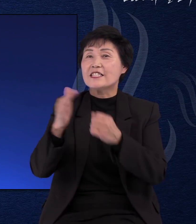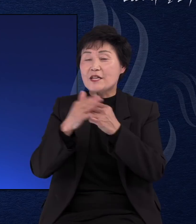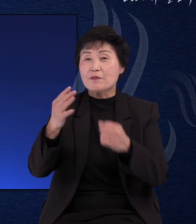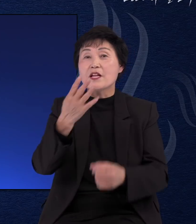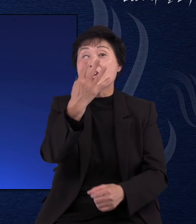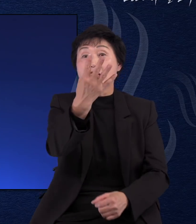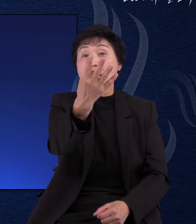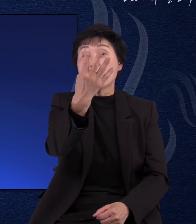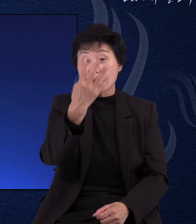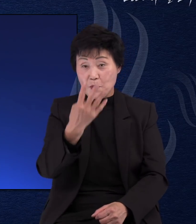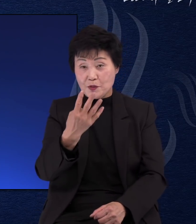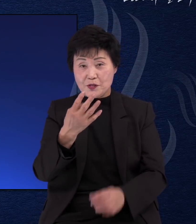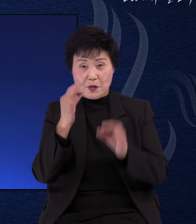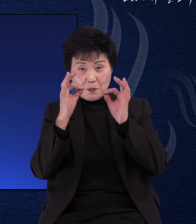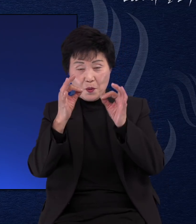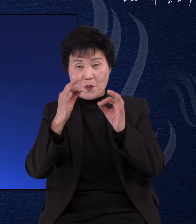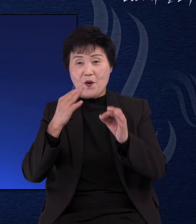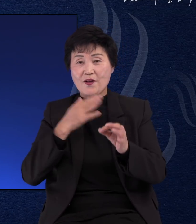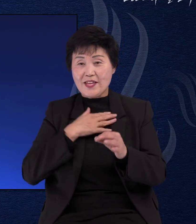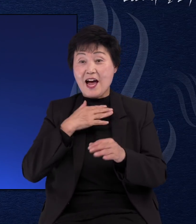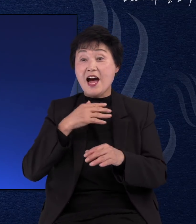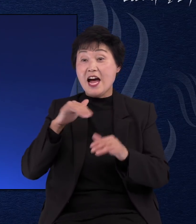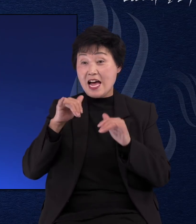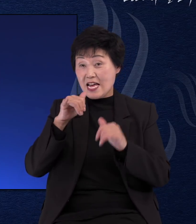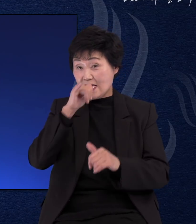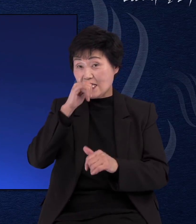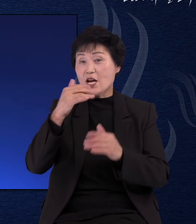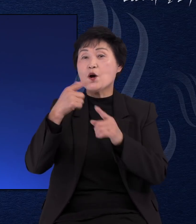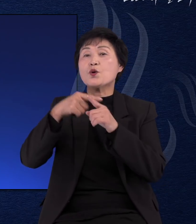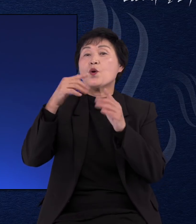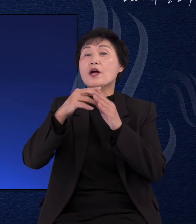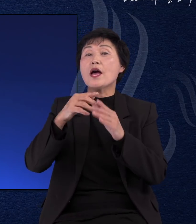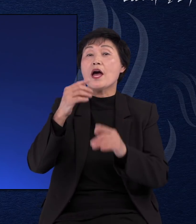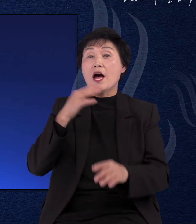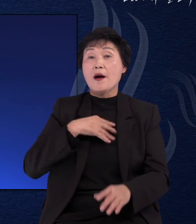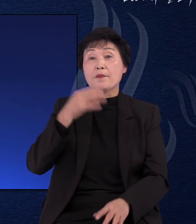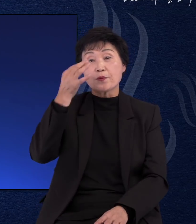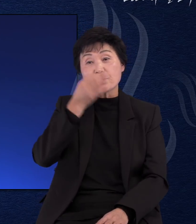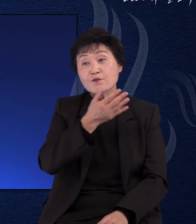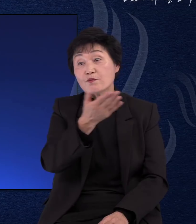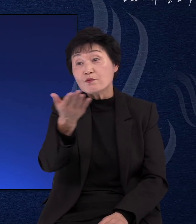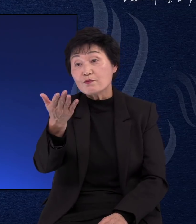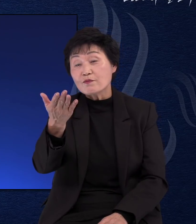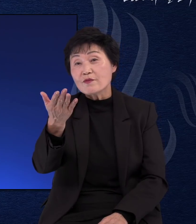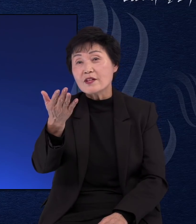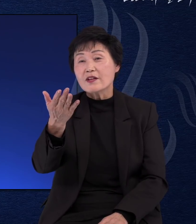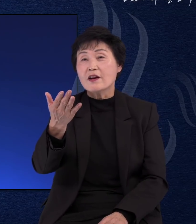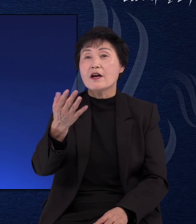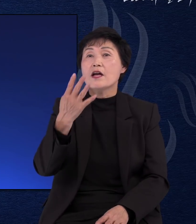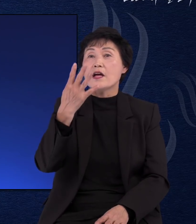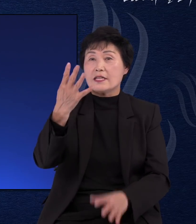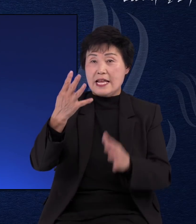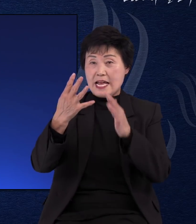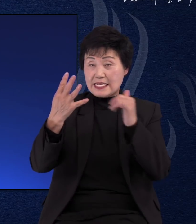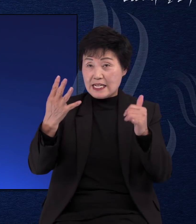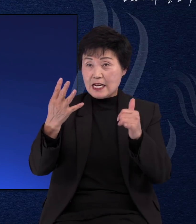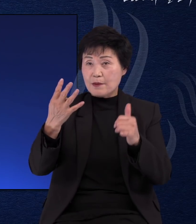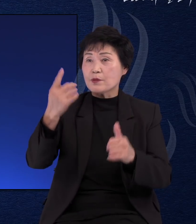보시고 가시라고, 내가 갈 수 있는 상황이 아니라고. 그분들이 비행기 타고, 온 비행기를 타고 가는 비행기 타고